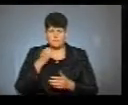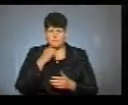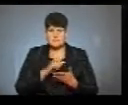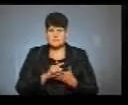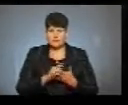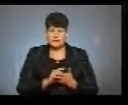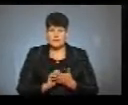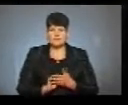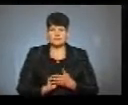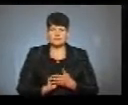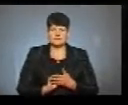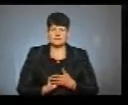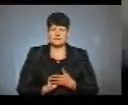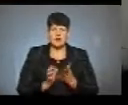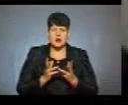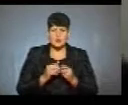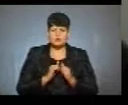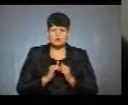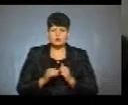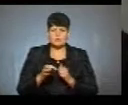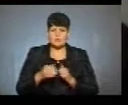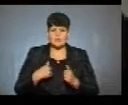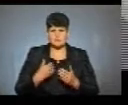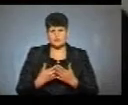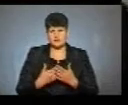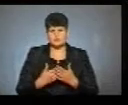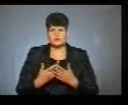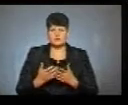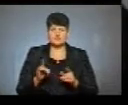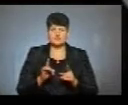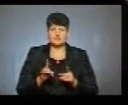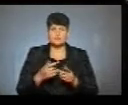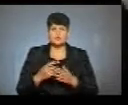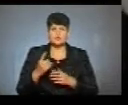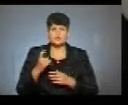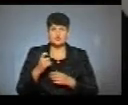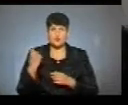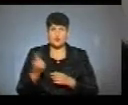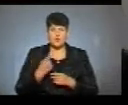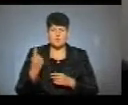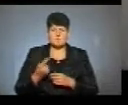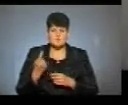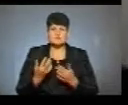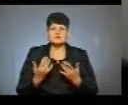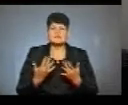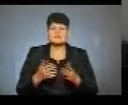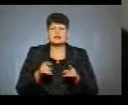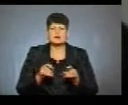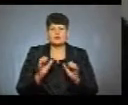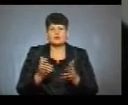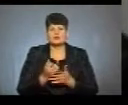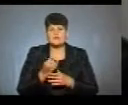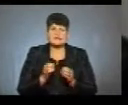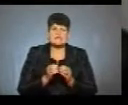пенсіонери, то рахуємо кожну копійку. Я прикинув так, що десь із 100 кубів, скільки там значить, виходить, десь